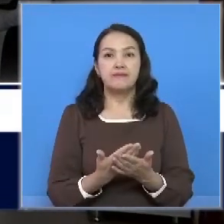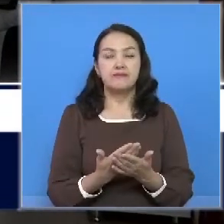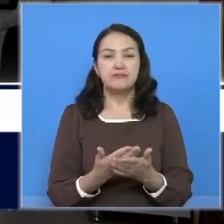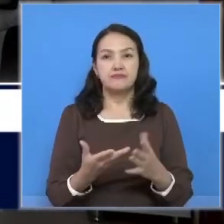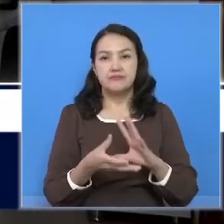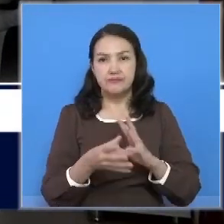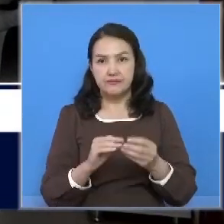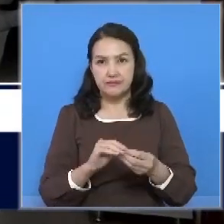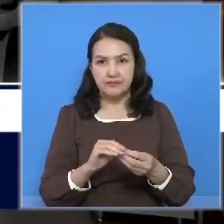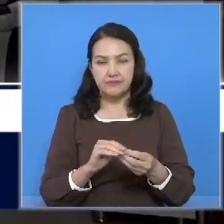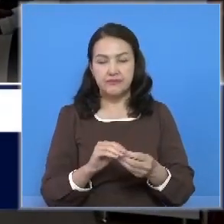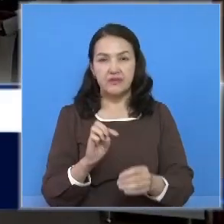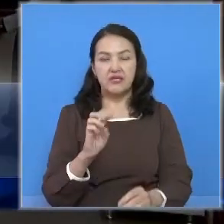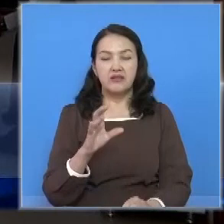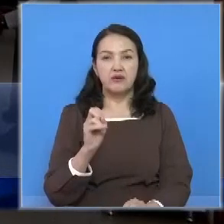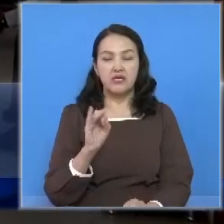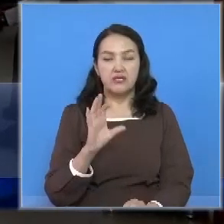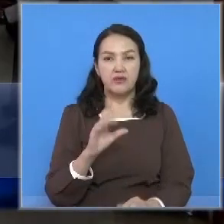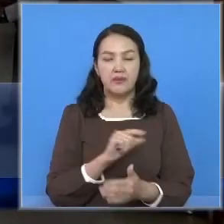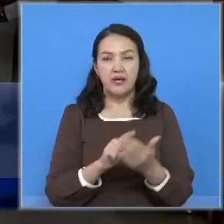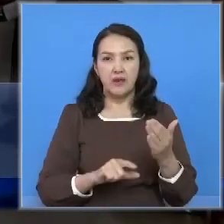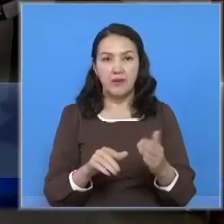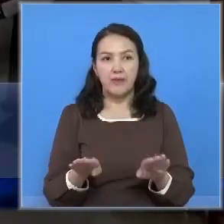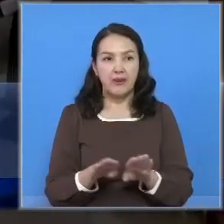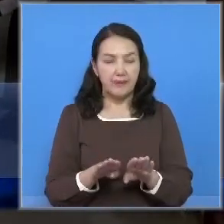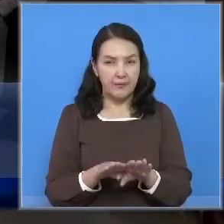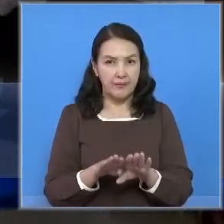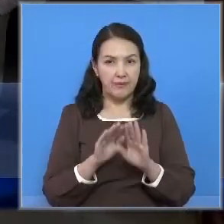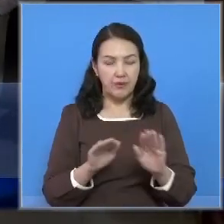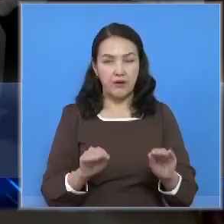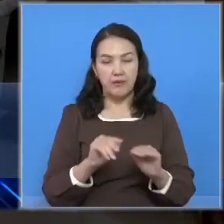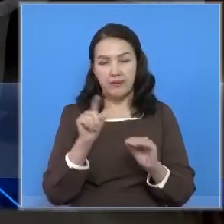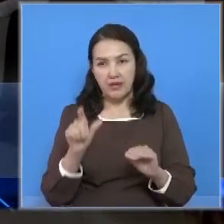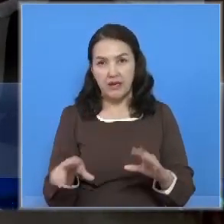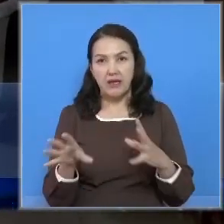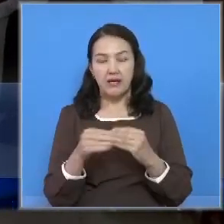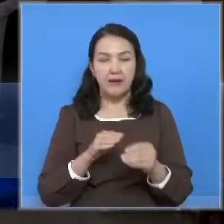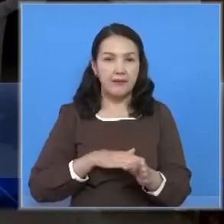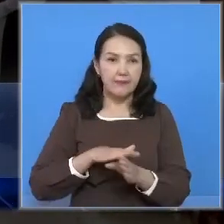жалпы. Сәдуақас ағаның күйін, Қазанғаптың күйін қосылып, мұғалім мен бала орындап жатқан.